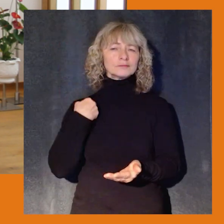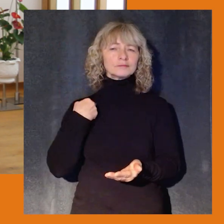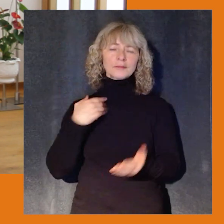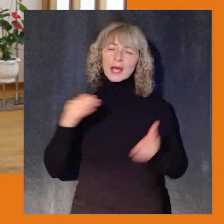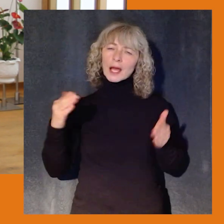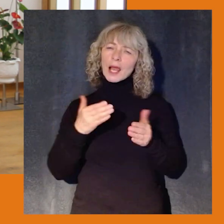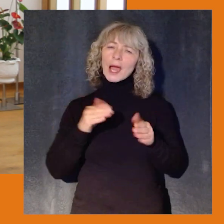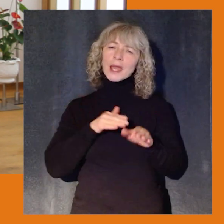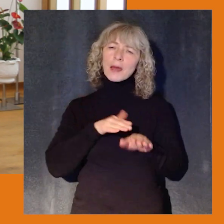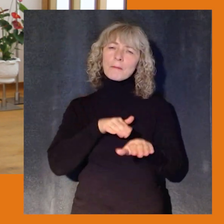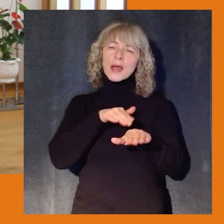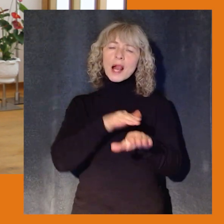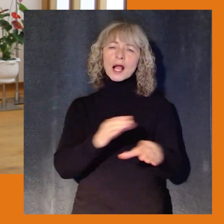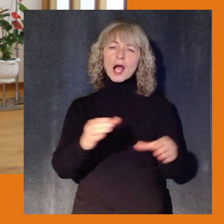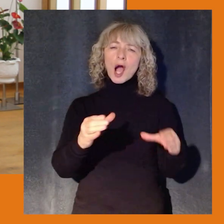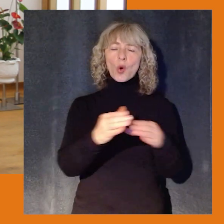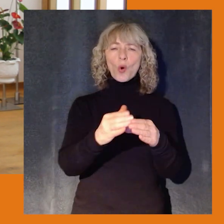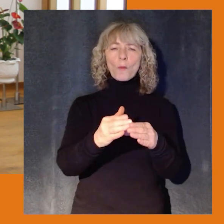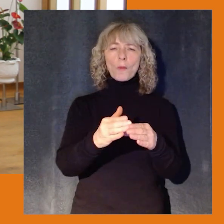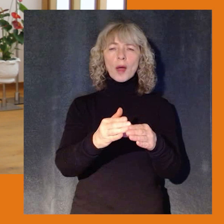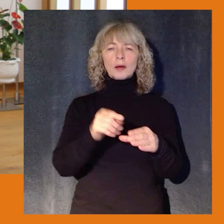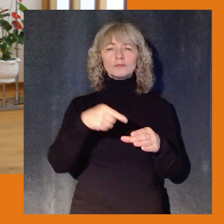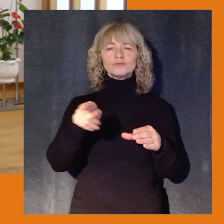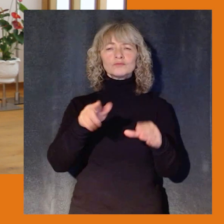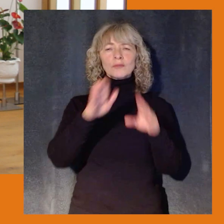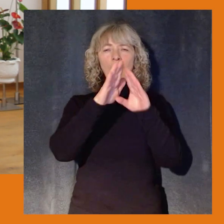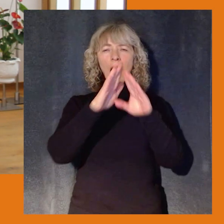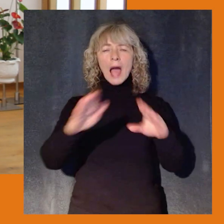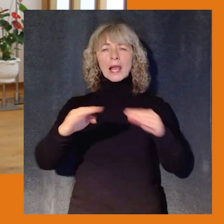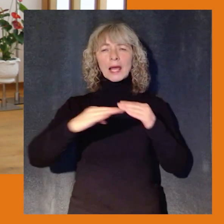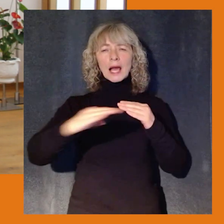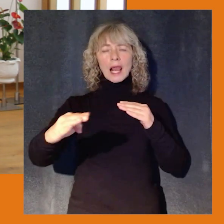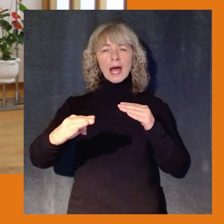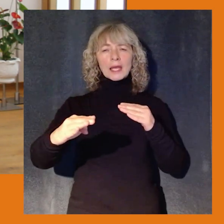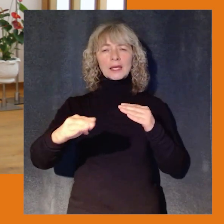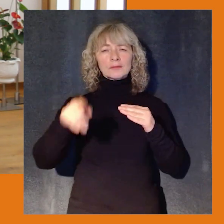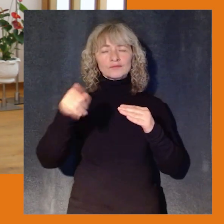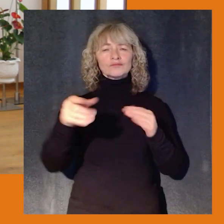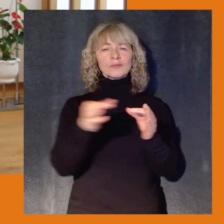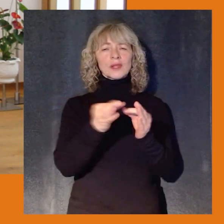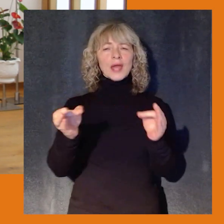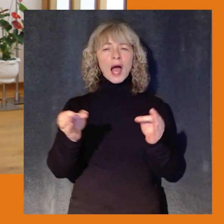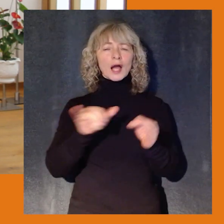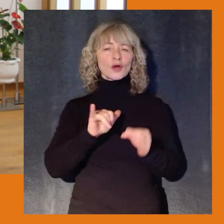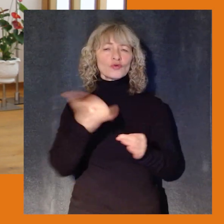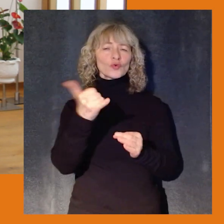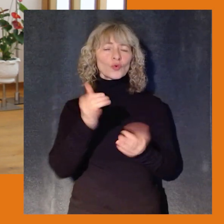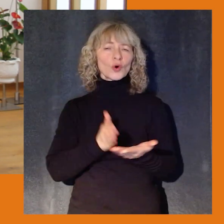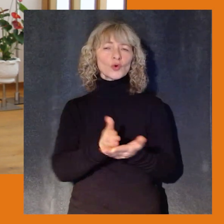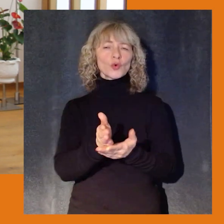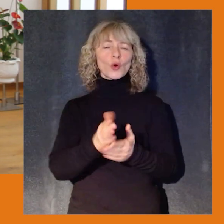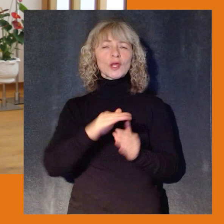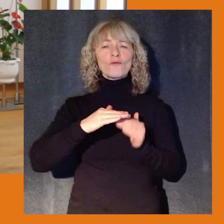Land auf einer Tagestour durch die Wüste. Jeder auf einem Kamel